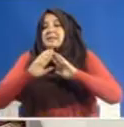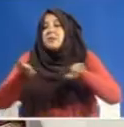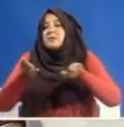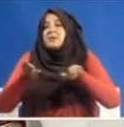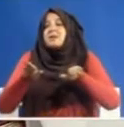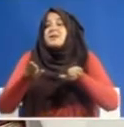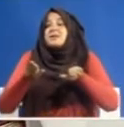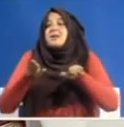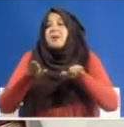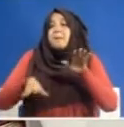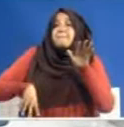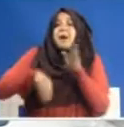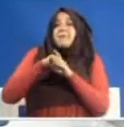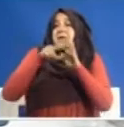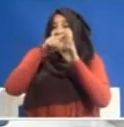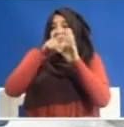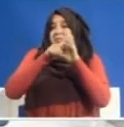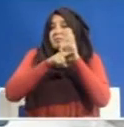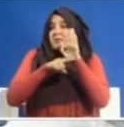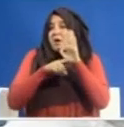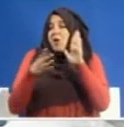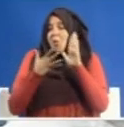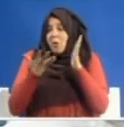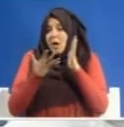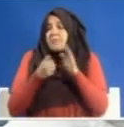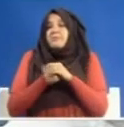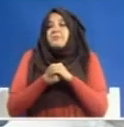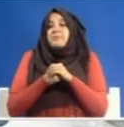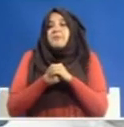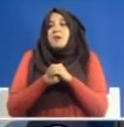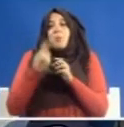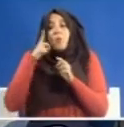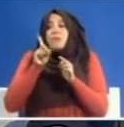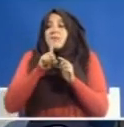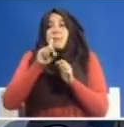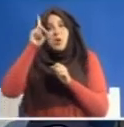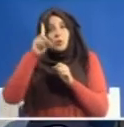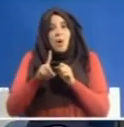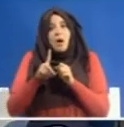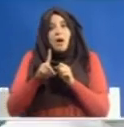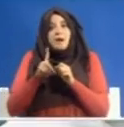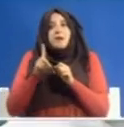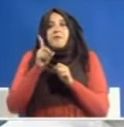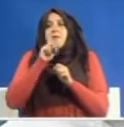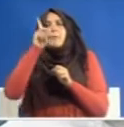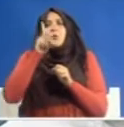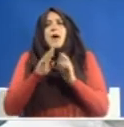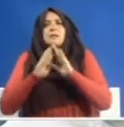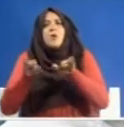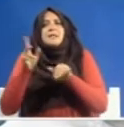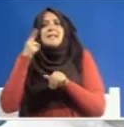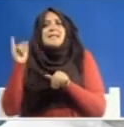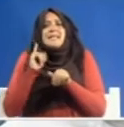الآتية. فيه مجموعة من الأسباب اللي تسمح للزوجة باش تروح للقاضي تطلب